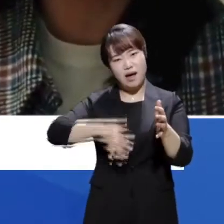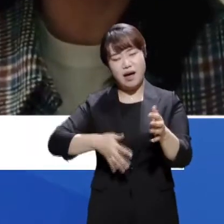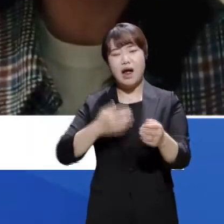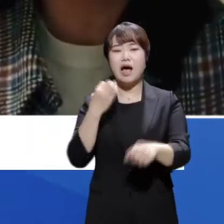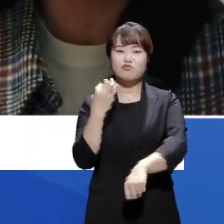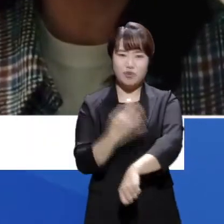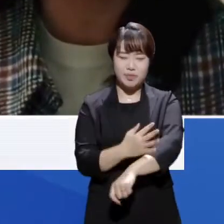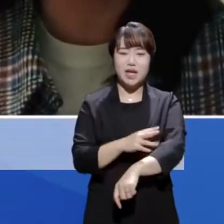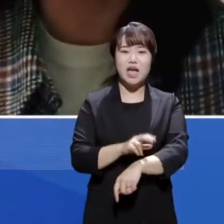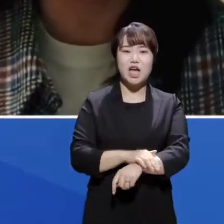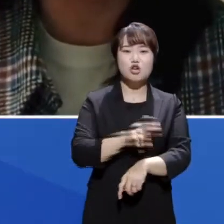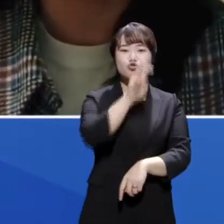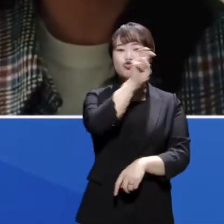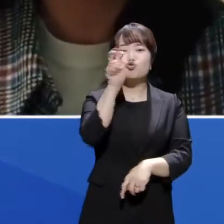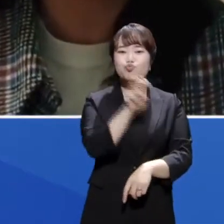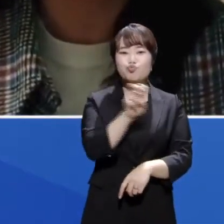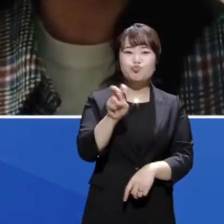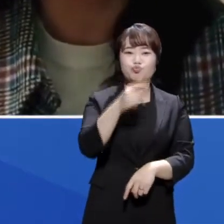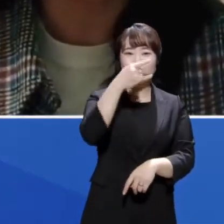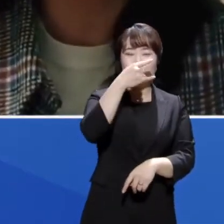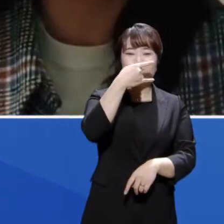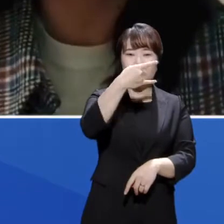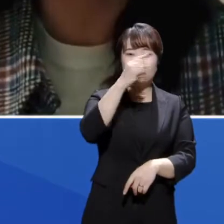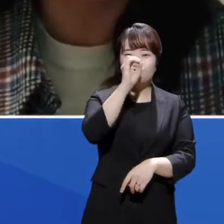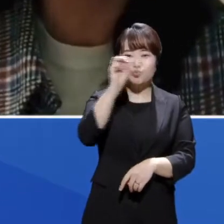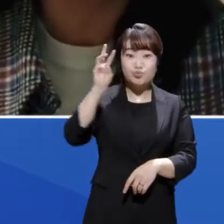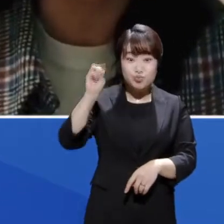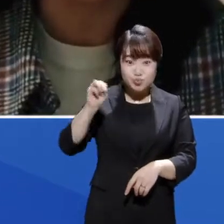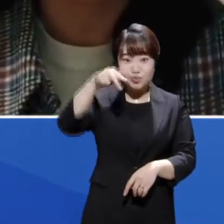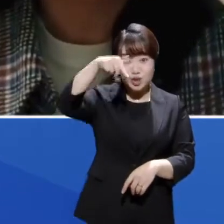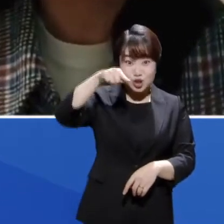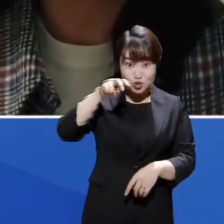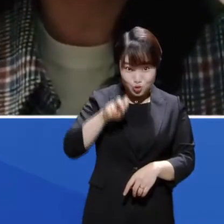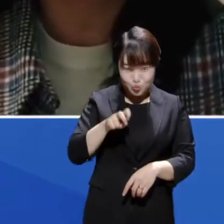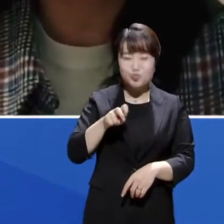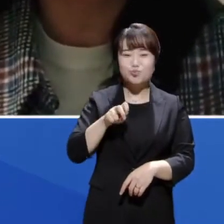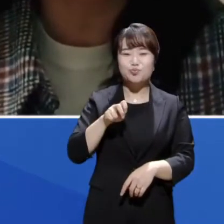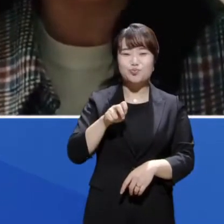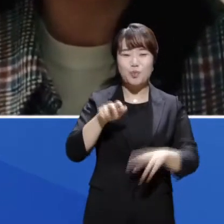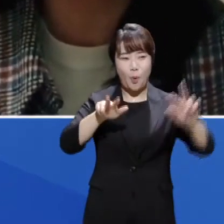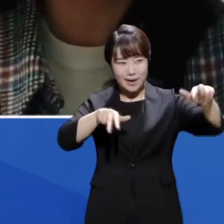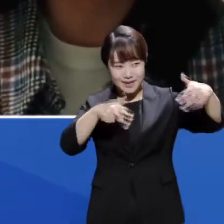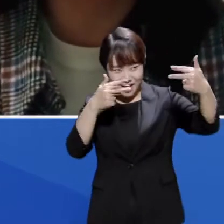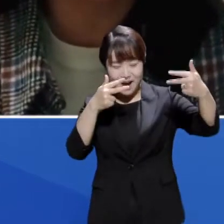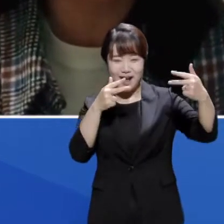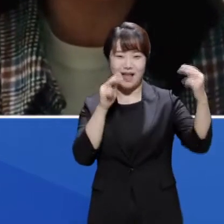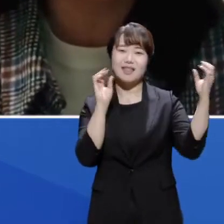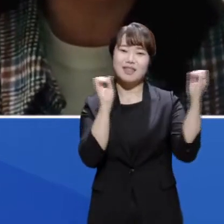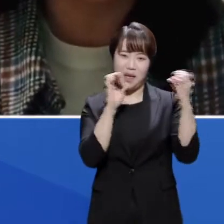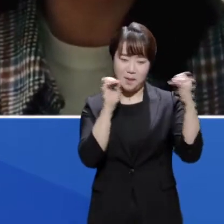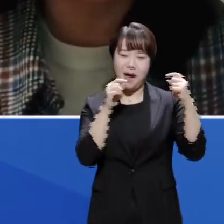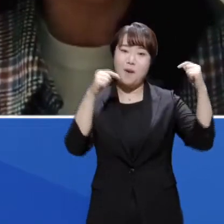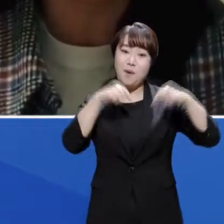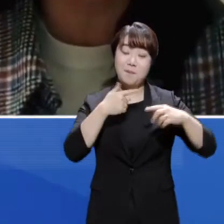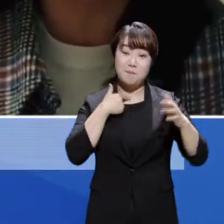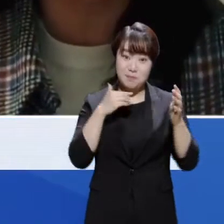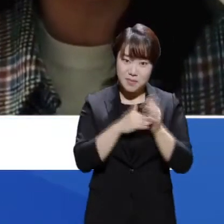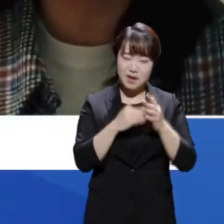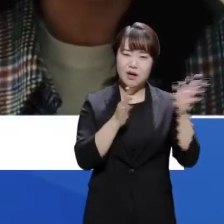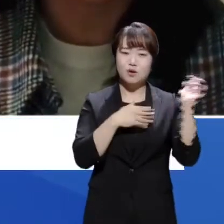줌으로 만나서 소통하다 보니까 어려움은 좀 존재했습니다. 그리고 또 공공기관이나 공공시설 등이